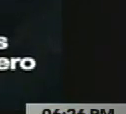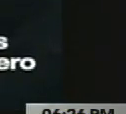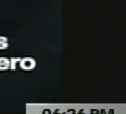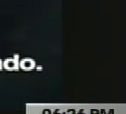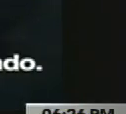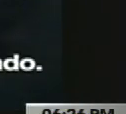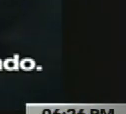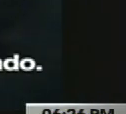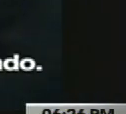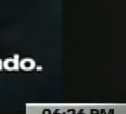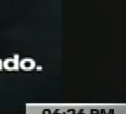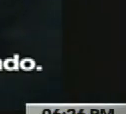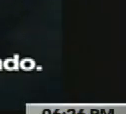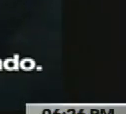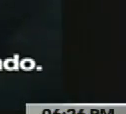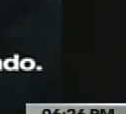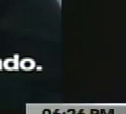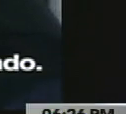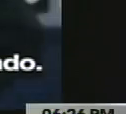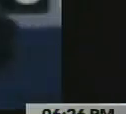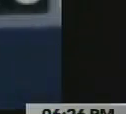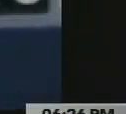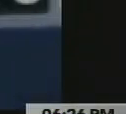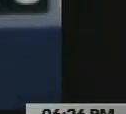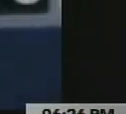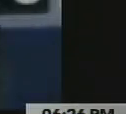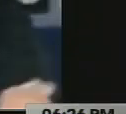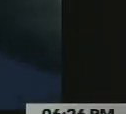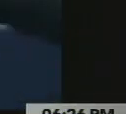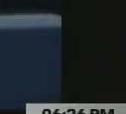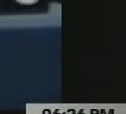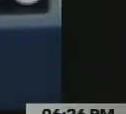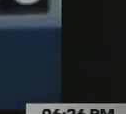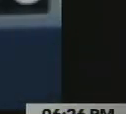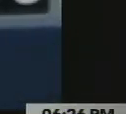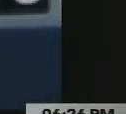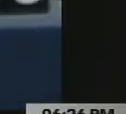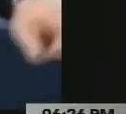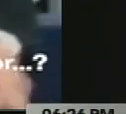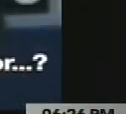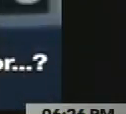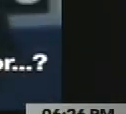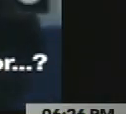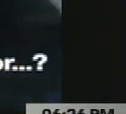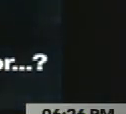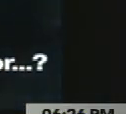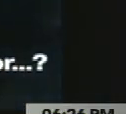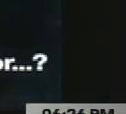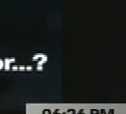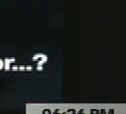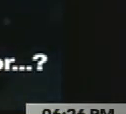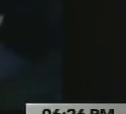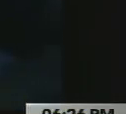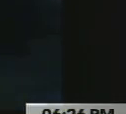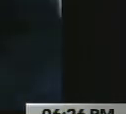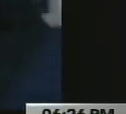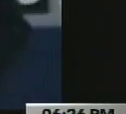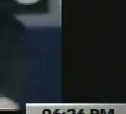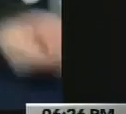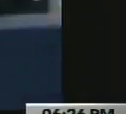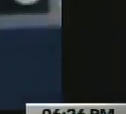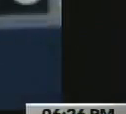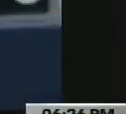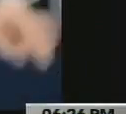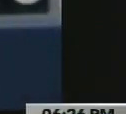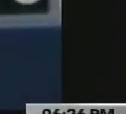politique n'importe quel terroriste que nous avons arrêté. Peut-être que M. Maduro aurait dû faire donner 1000 coups de fouet à cet opposant, parce qu'alors il